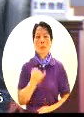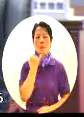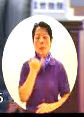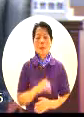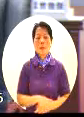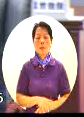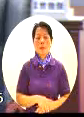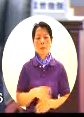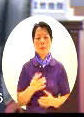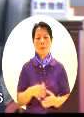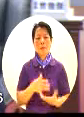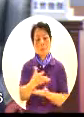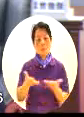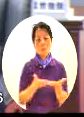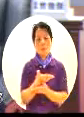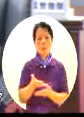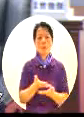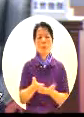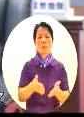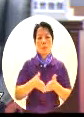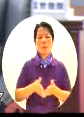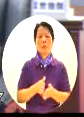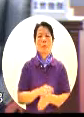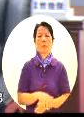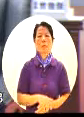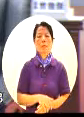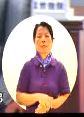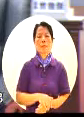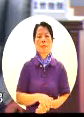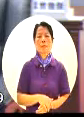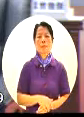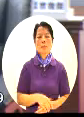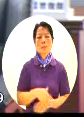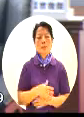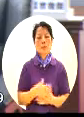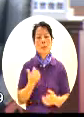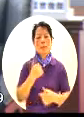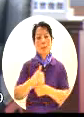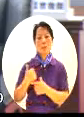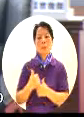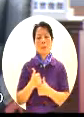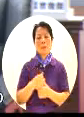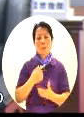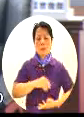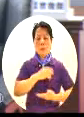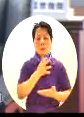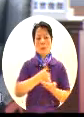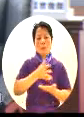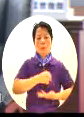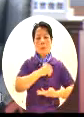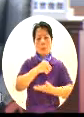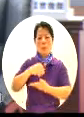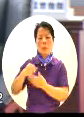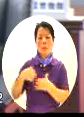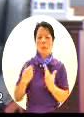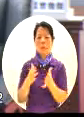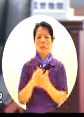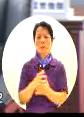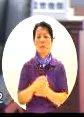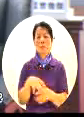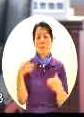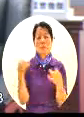多一点互动啦哈啊，希望讲多一点建设性的建言啦哈，少一点内耗